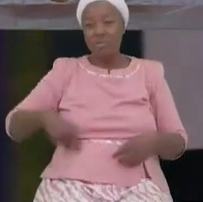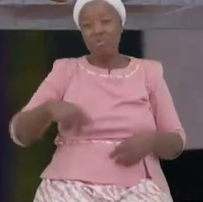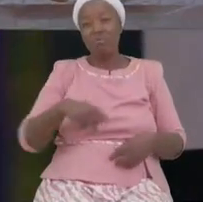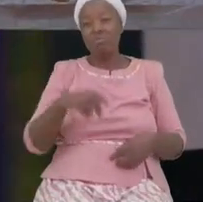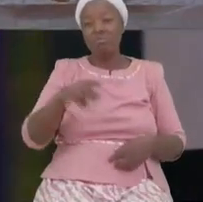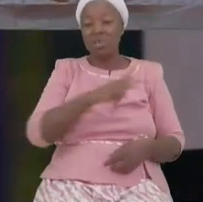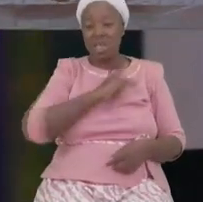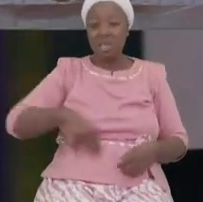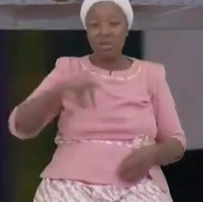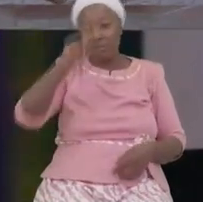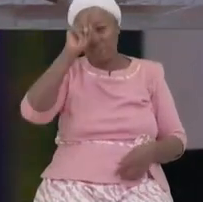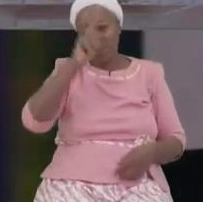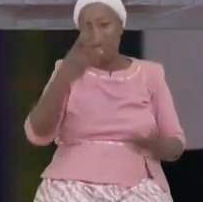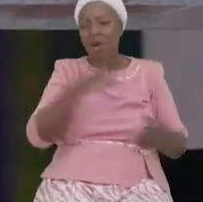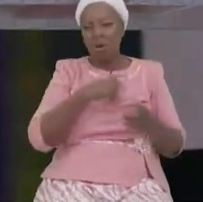Paul l'apôtre.